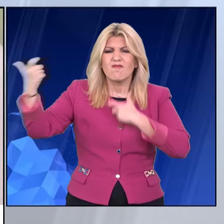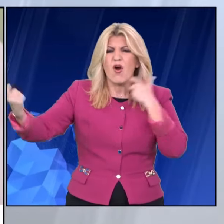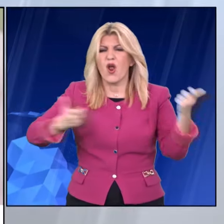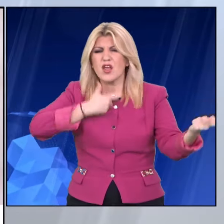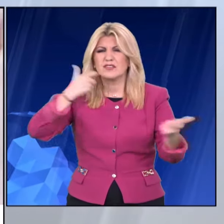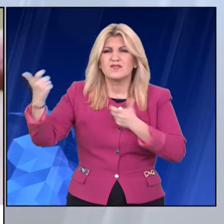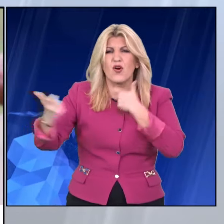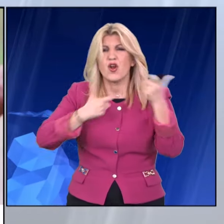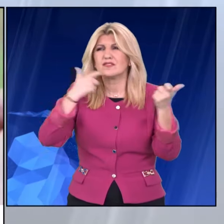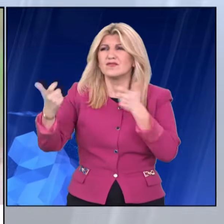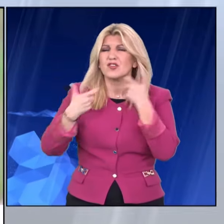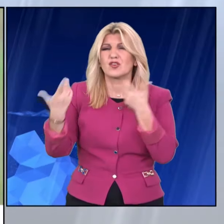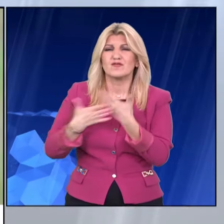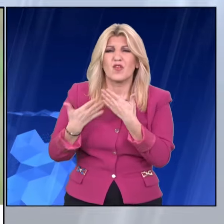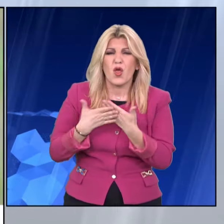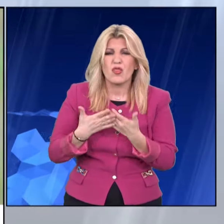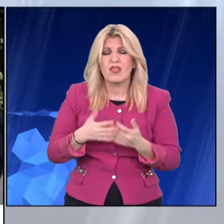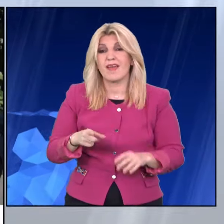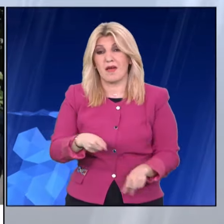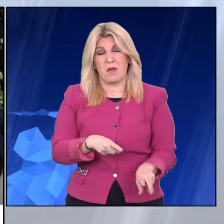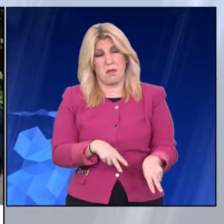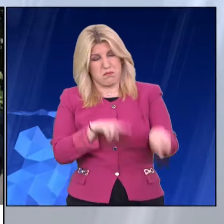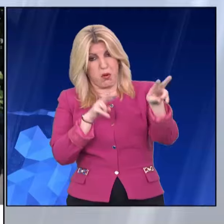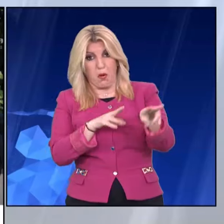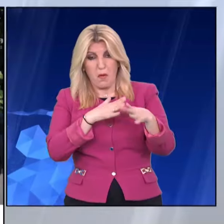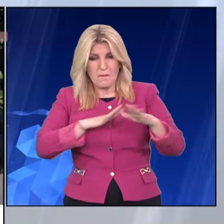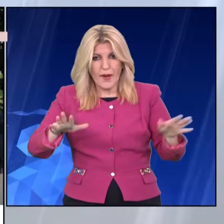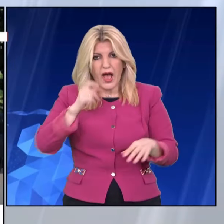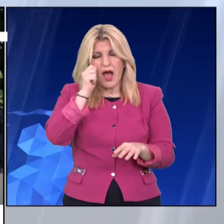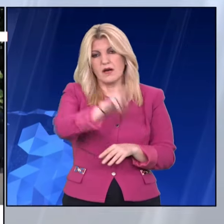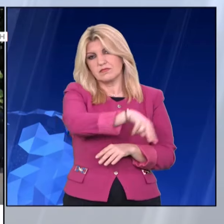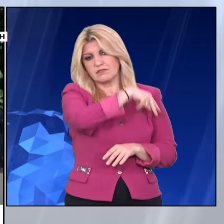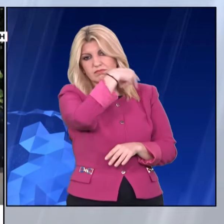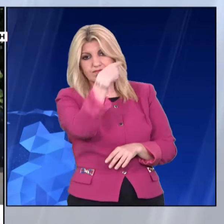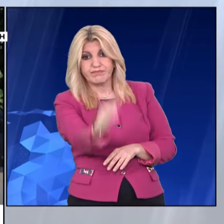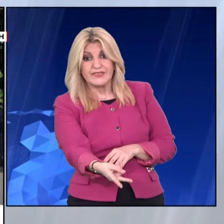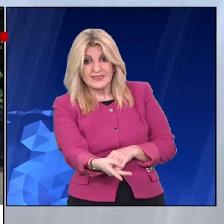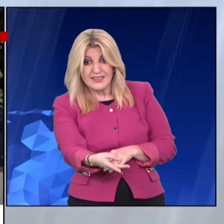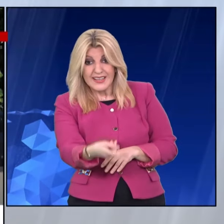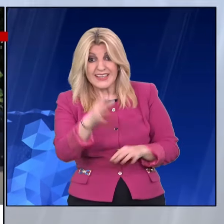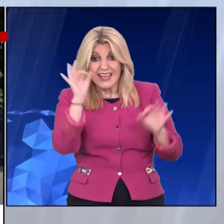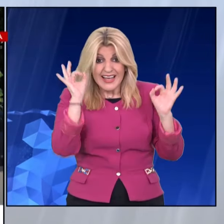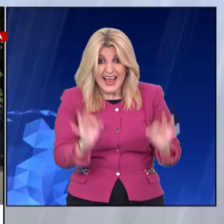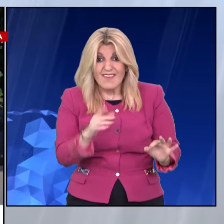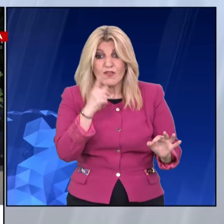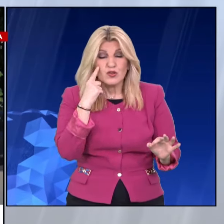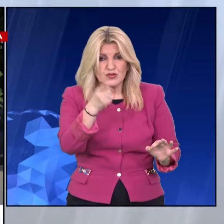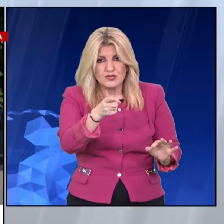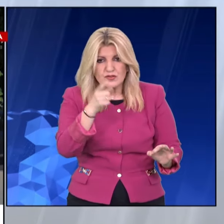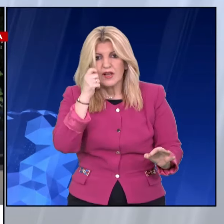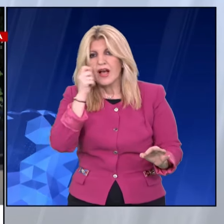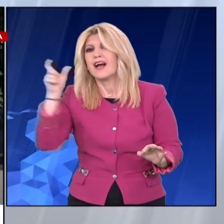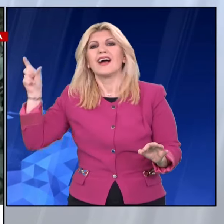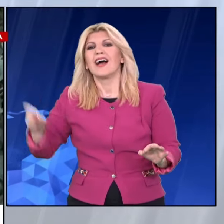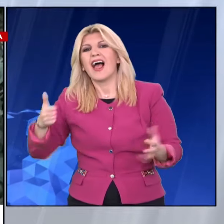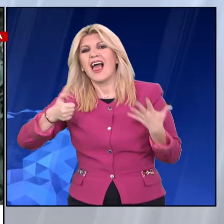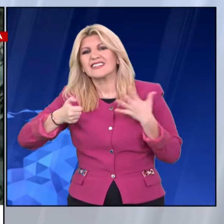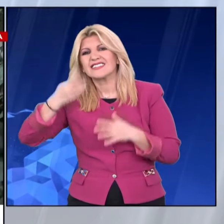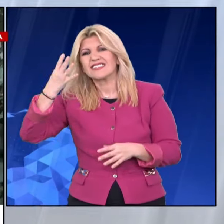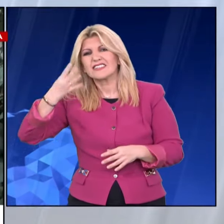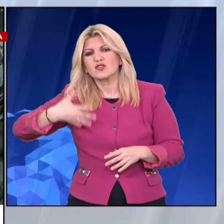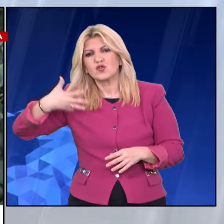Μετά τον πρώτο πυροβολισμό, το θύμα πέφτει κάτω. Είναι ακόμα ζωντανός. Τότε ο 64χρονος του δίνει τη χαριστική βολή.